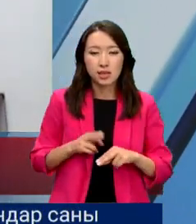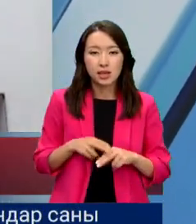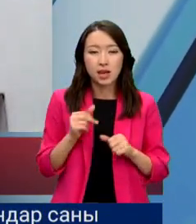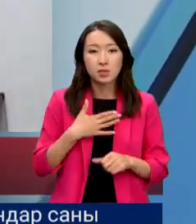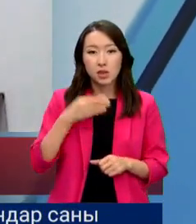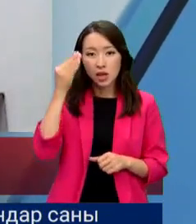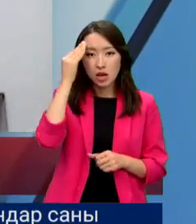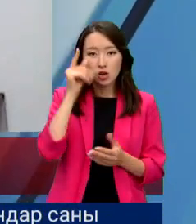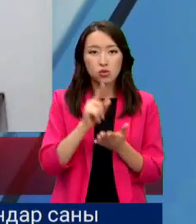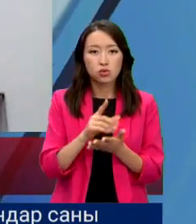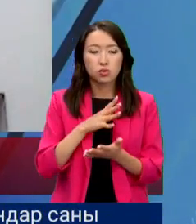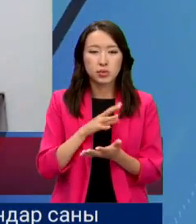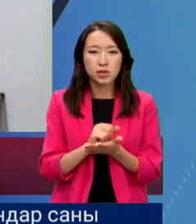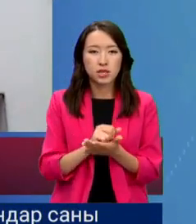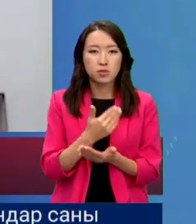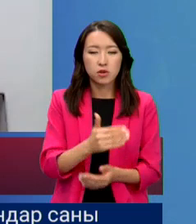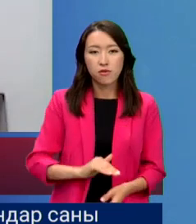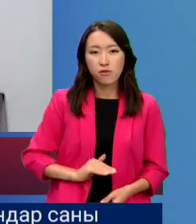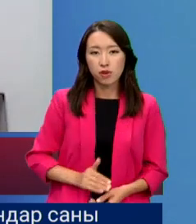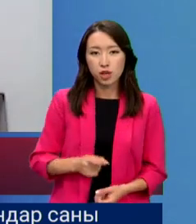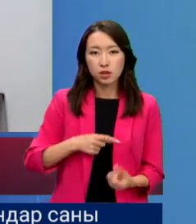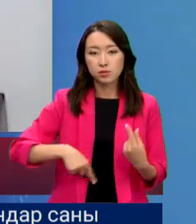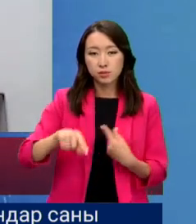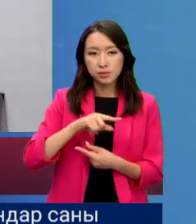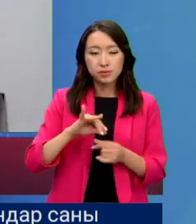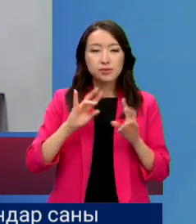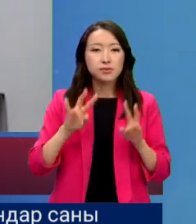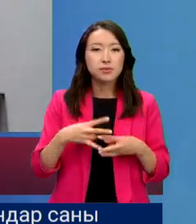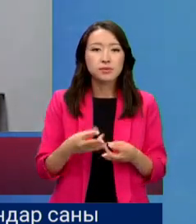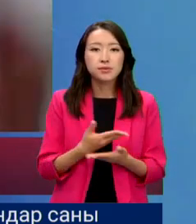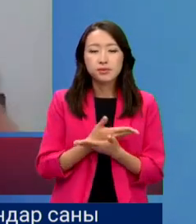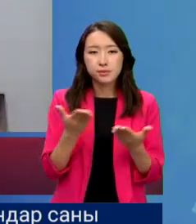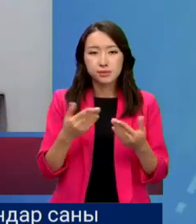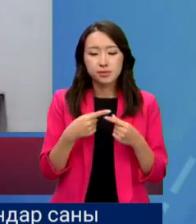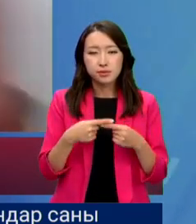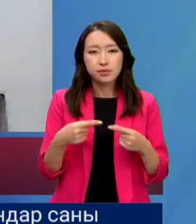кажется, должен заниматься частный бизнес. И не нужны вам всякие вот эти вот